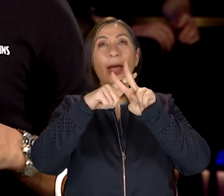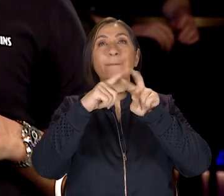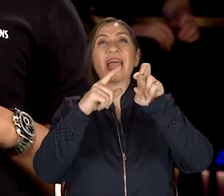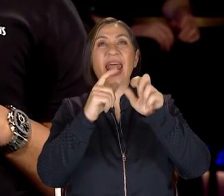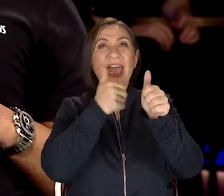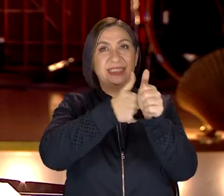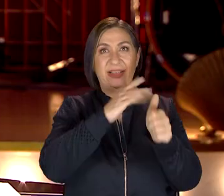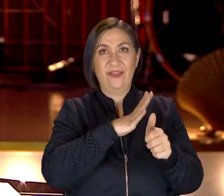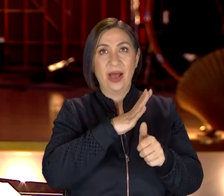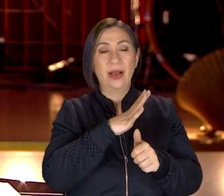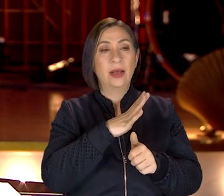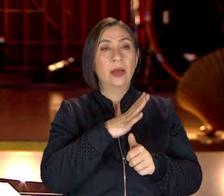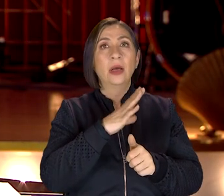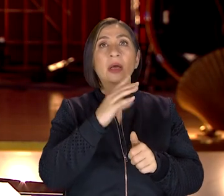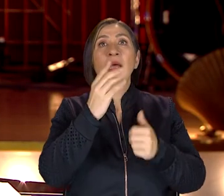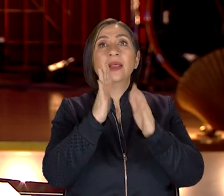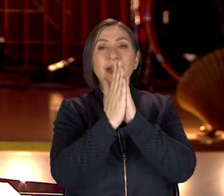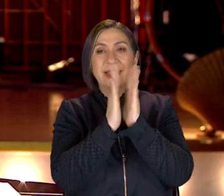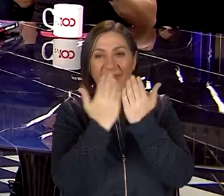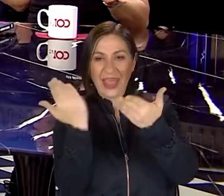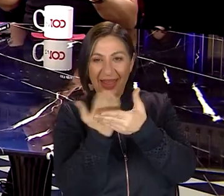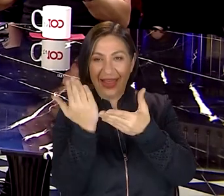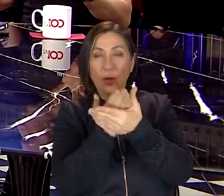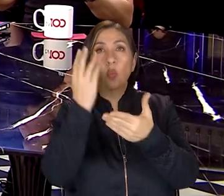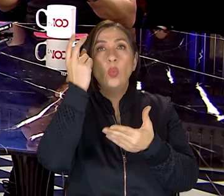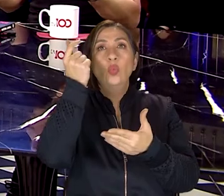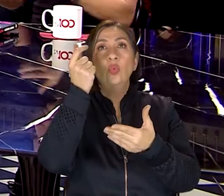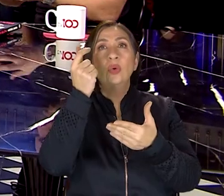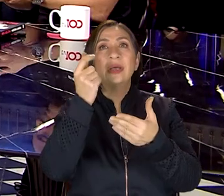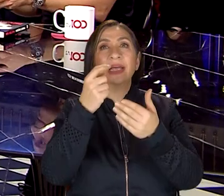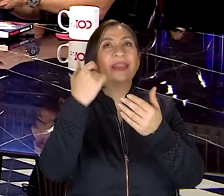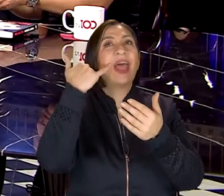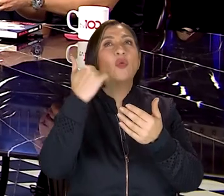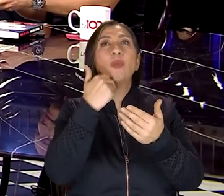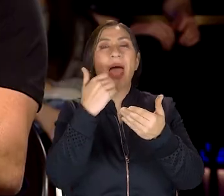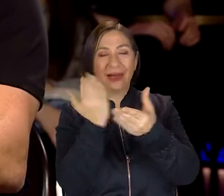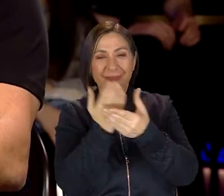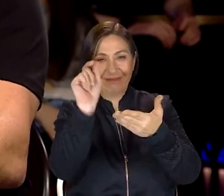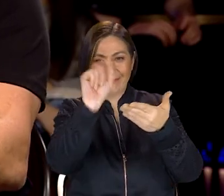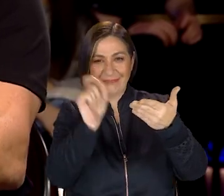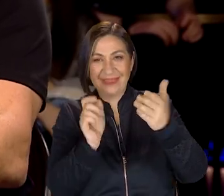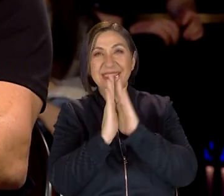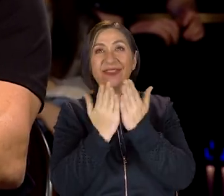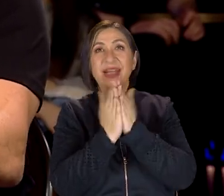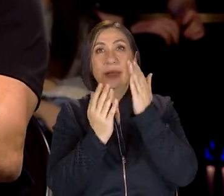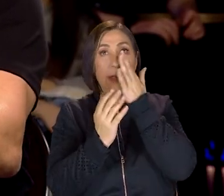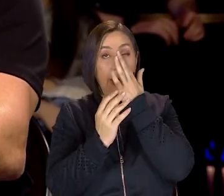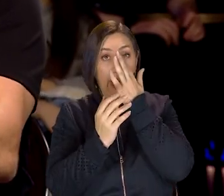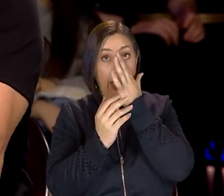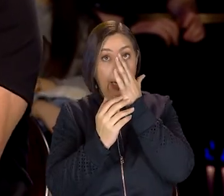asistanı. Evet. Filistin'i unutuyor stüdyoda. Herkes gidiyor. Nesini unutuyor? Yani ne derler